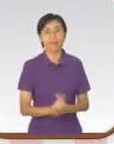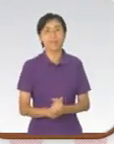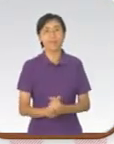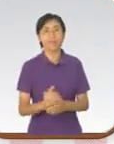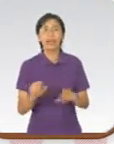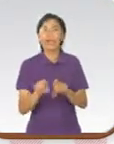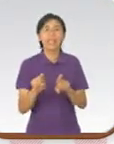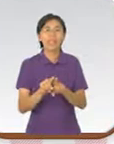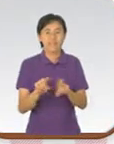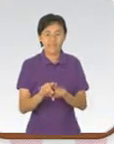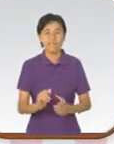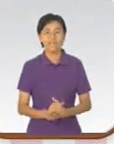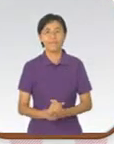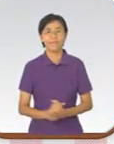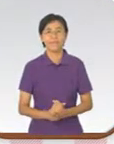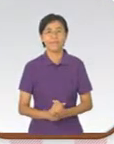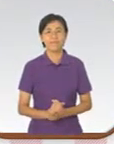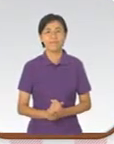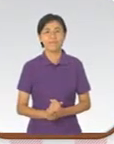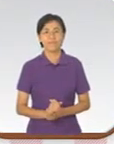หมือนกันนะคะ